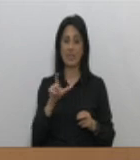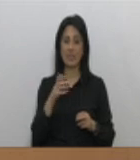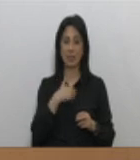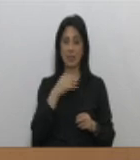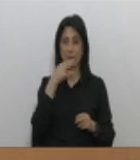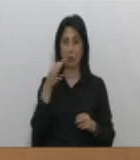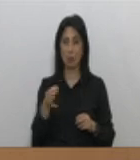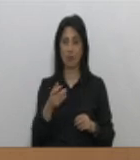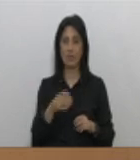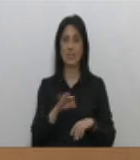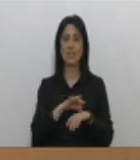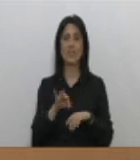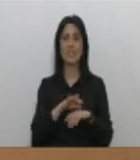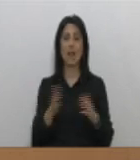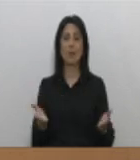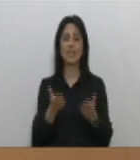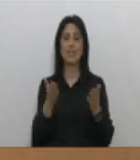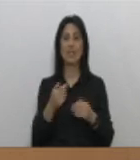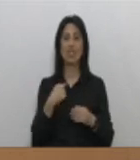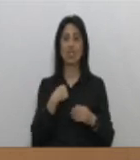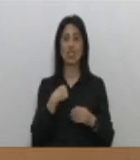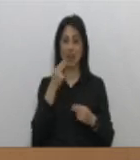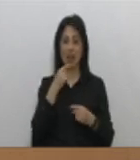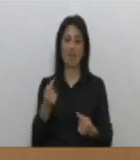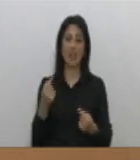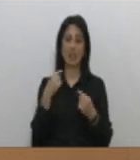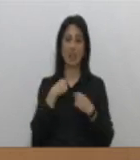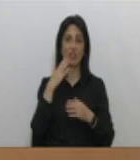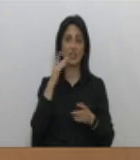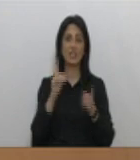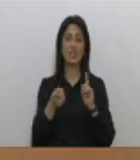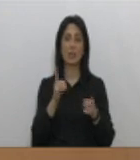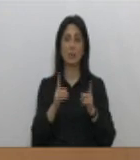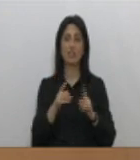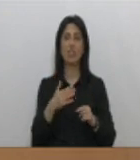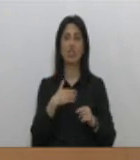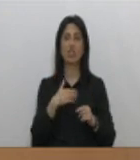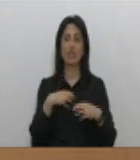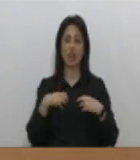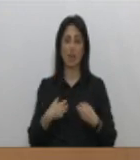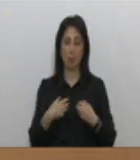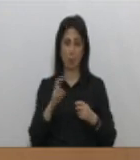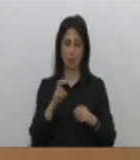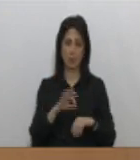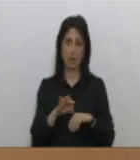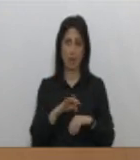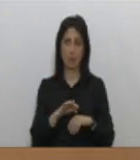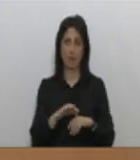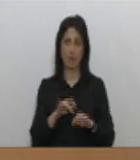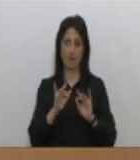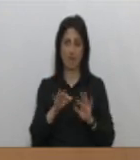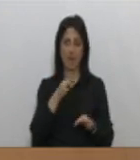utkhra. Zaladobis tsakhalisabashi chven rom gvadanashaulebs. Sinamdvileshi chven gmobt zaladobas da